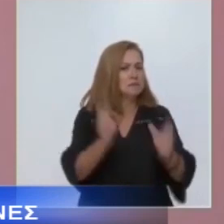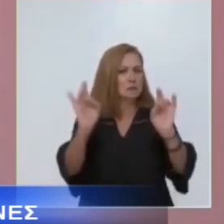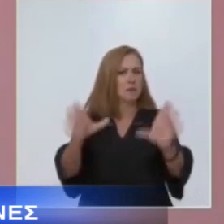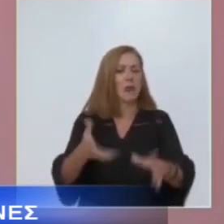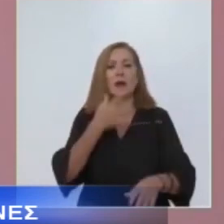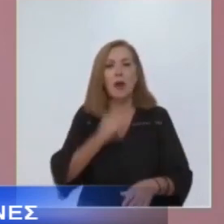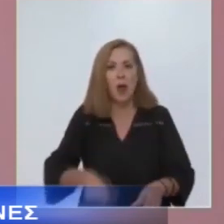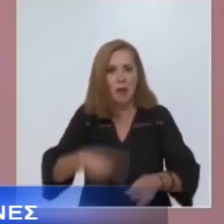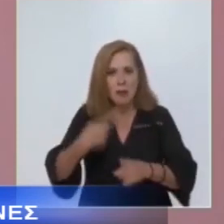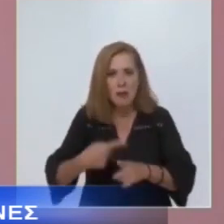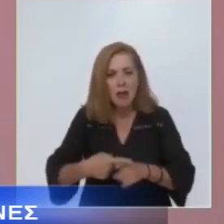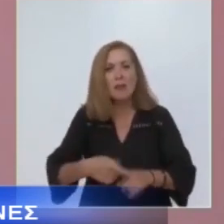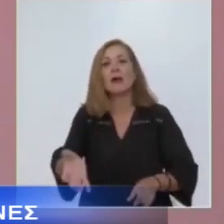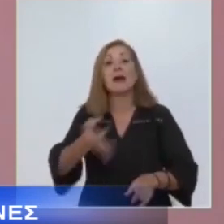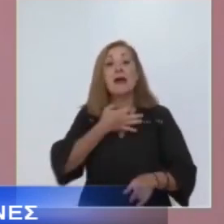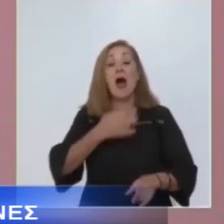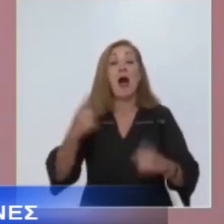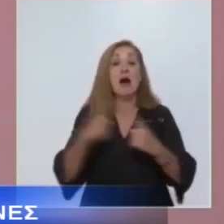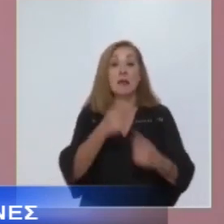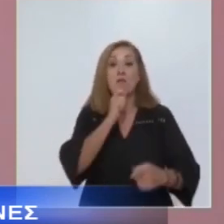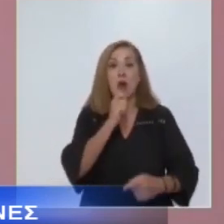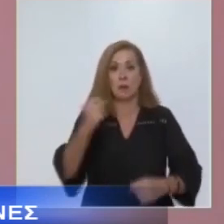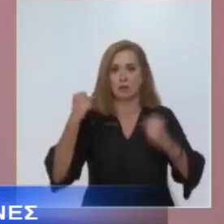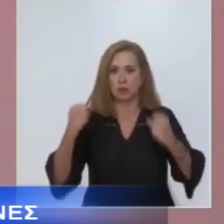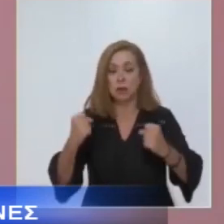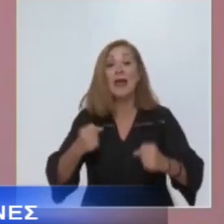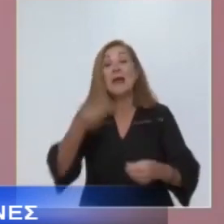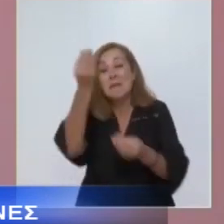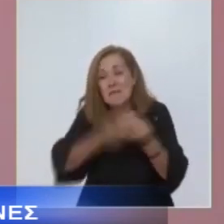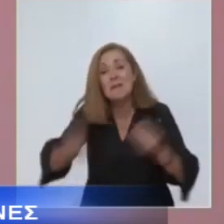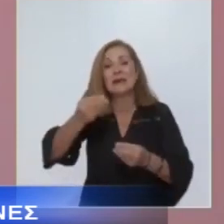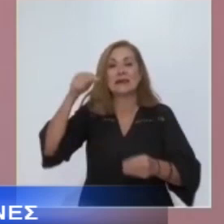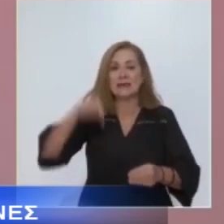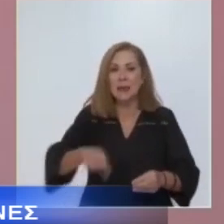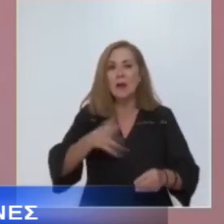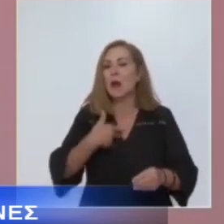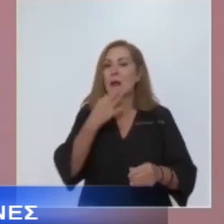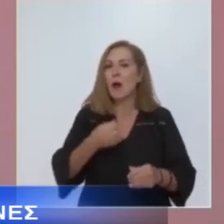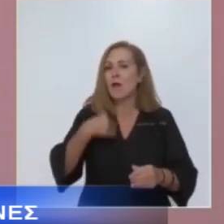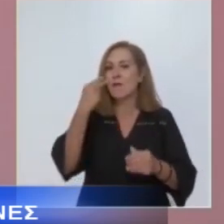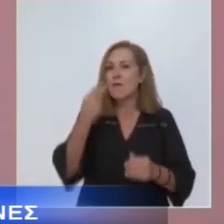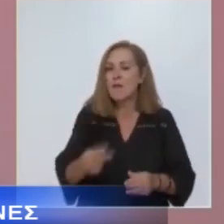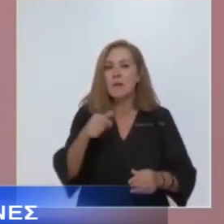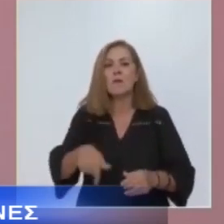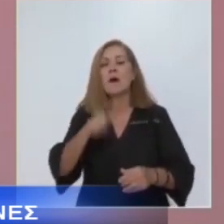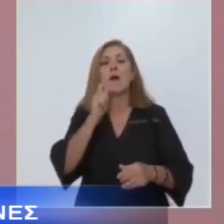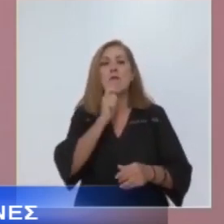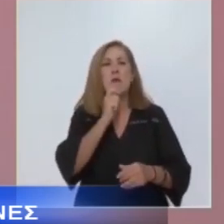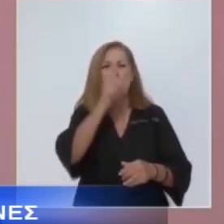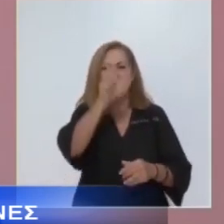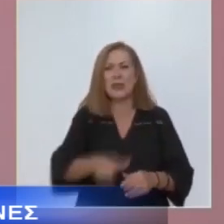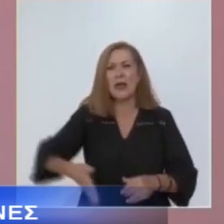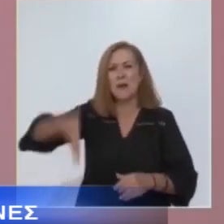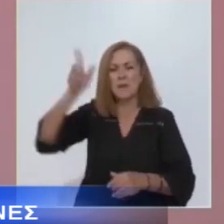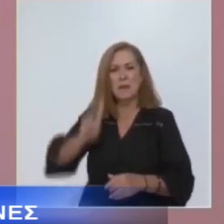χώρα μας χρειάζεται και μια δυνατή αντιπολίτευση, ιδιαίτερα σήμερα που αποδεικνύεται ότι η πολιτική που εφαρμόζει ο κ. Μητσοτάκης, που